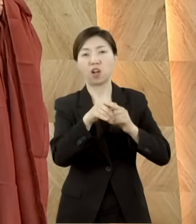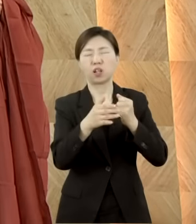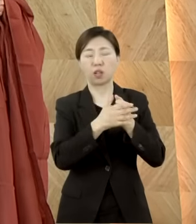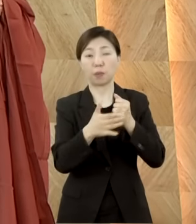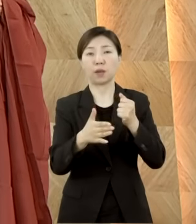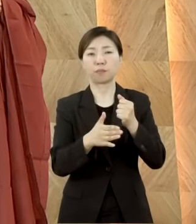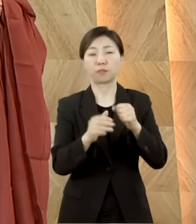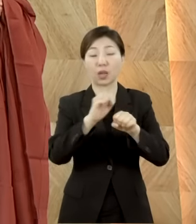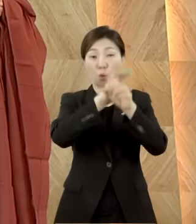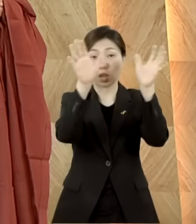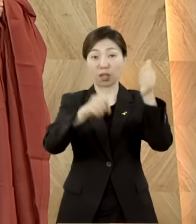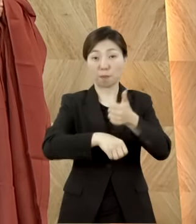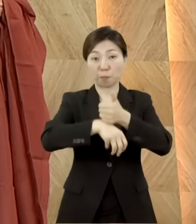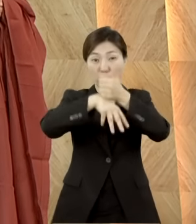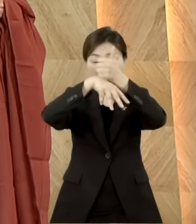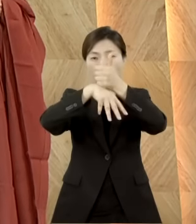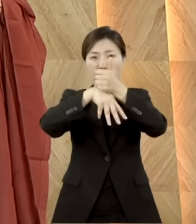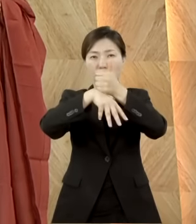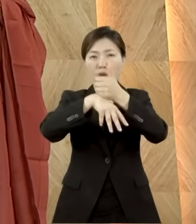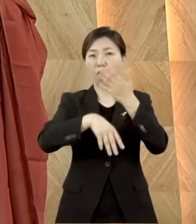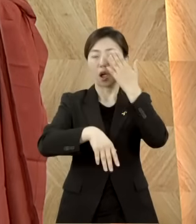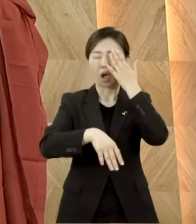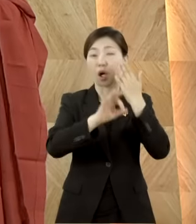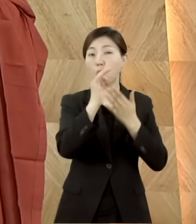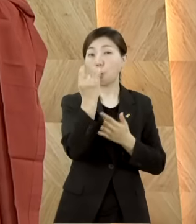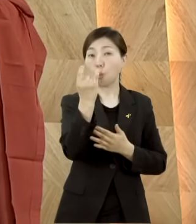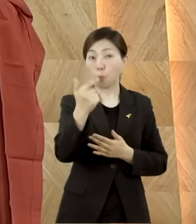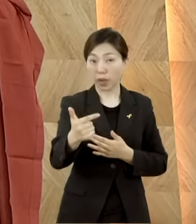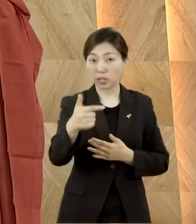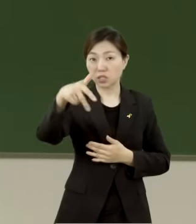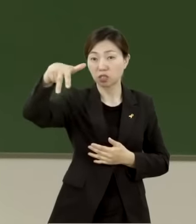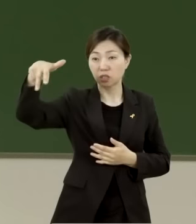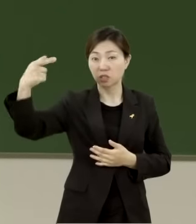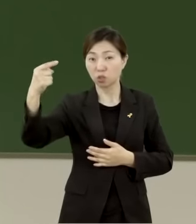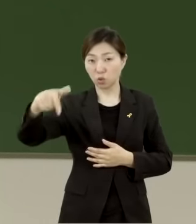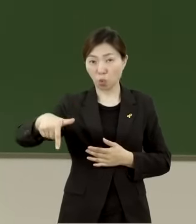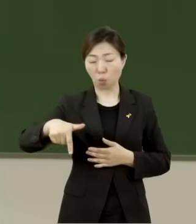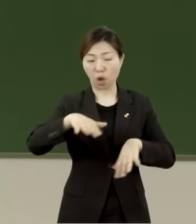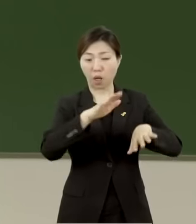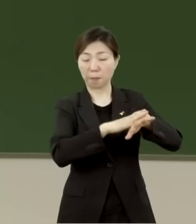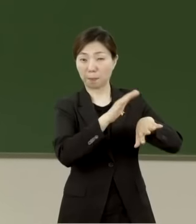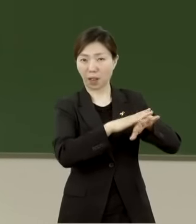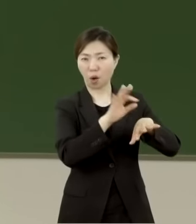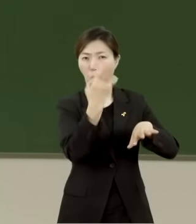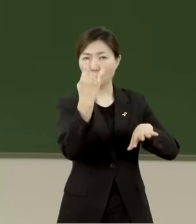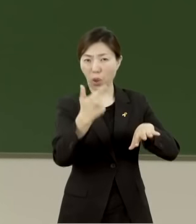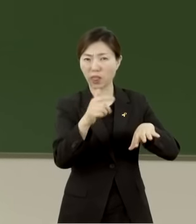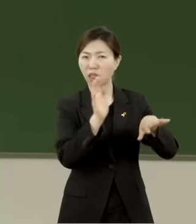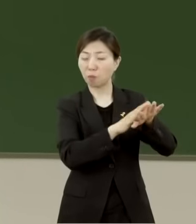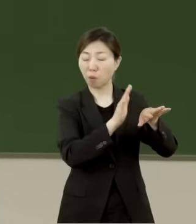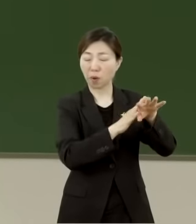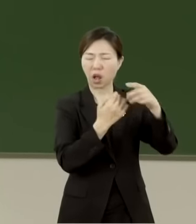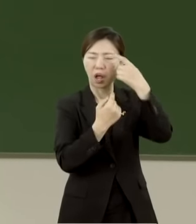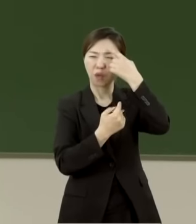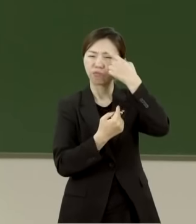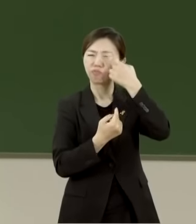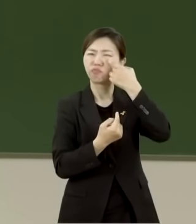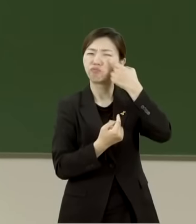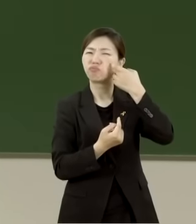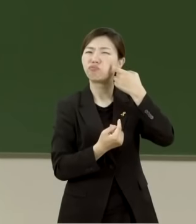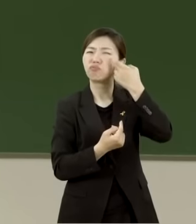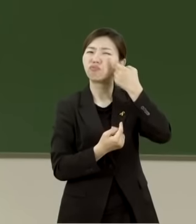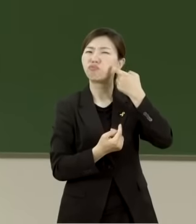딱 왼쪽 눈 왼쪽 눈 얼굴 부분에 이렇게 긁힌 자국이 있더래요 돌 긁힌 자국 이건 돌이